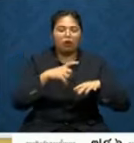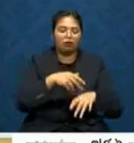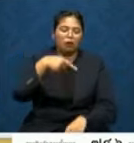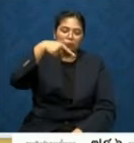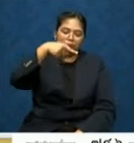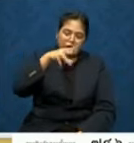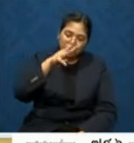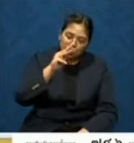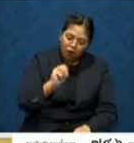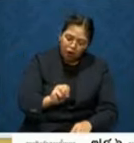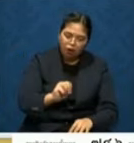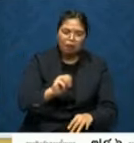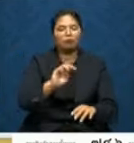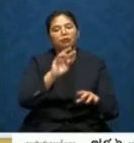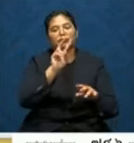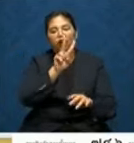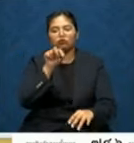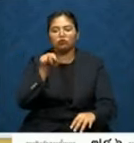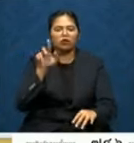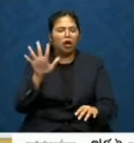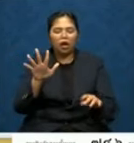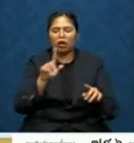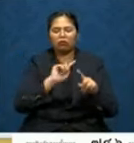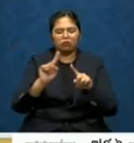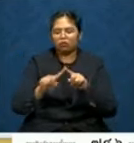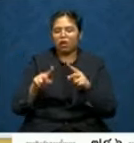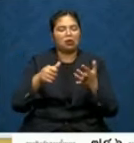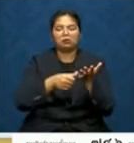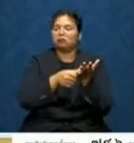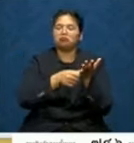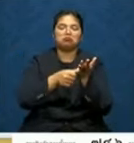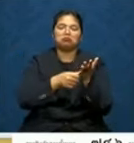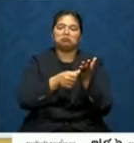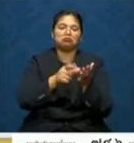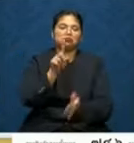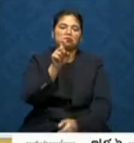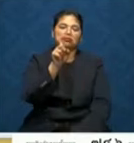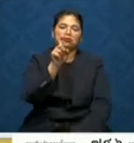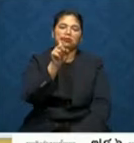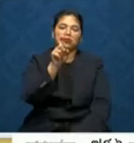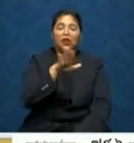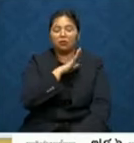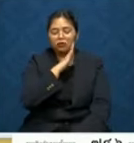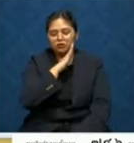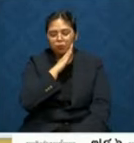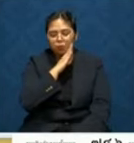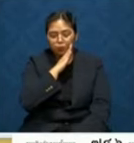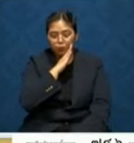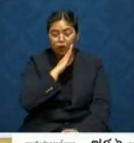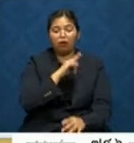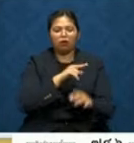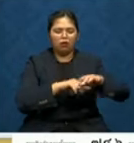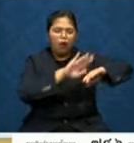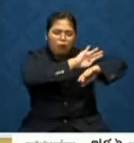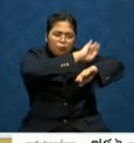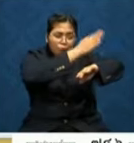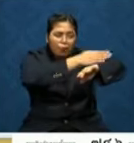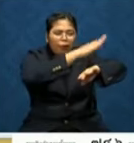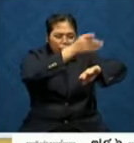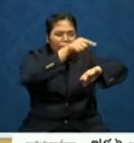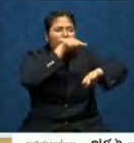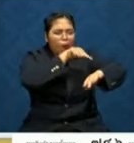2.5ไม่มีวันที่จะแก้ไขได้ครับท่านประธานถ้าเราสามารถฟื้นฟูพื้นที่เขาหัวโล้น